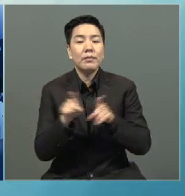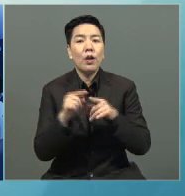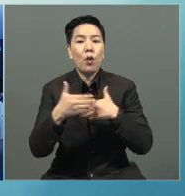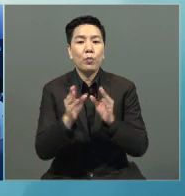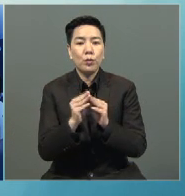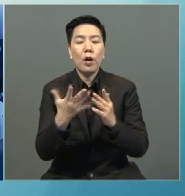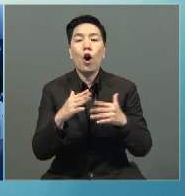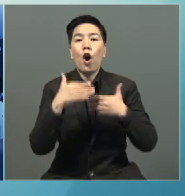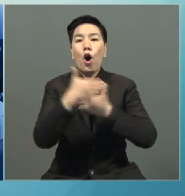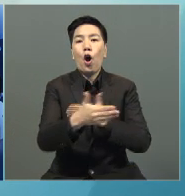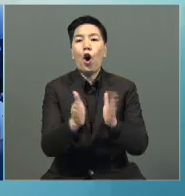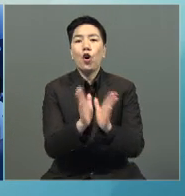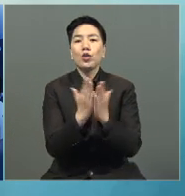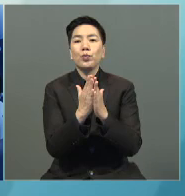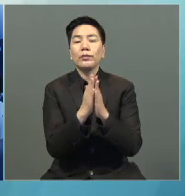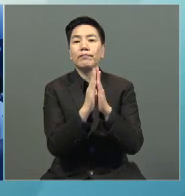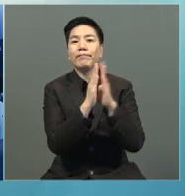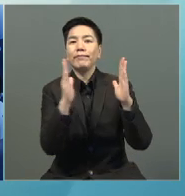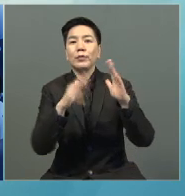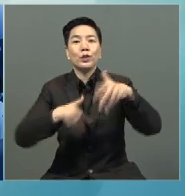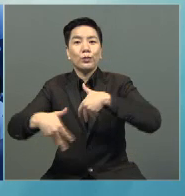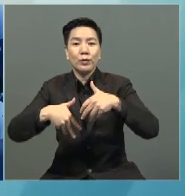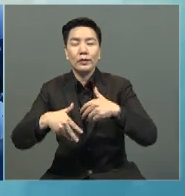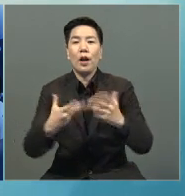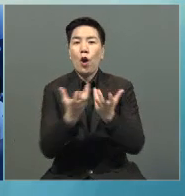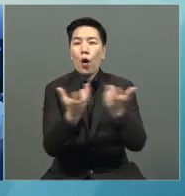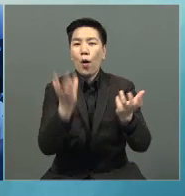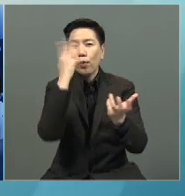ถ้ามีอะไรบ้างครับห้องประชุมวันนี้ได้แล้วนะครับศูนย์ประชุมนะครับให้เปิดเฉพาะในเรื่องของการจัดประชุมองค์กรหน่วยงานที่จัดการประชุมขององค์กรหน่วยงานนะครับลักษณะนั่งประชุมแบบจำกัดจำนวนผู้เข้าร่วมประชุมและสามารถติดตามได้ด้วยนะครับซึ่งอันนี้ก็จะทำให้โรงแรมสามารถที่จะเข้ามาเปิดได้แล้วนะครับตรงนี้แล้วก็ห้องสมุดสาธารณะGalleryพิพิธภัณฑ์สถานแห่งชาติพิพิธภัณฑ์ทั้งหลายนะครับอันนี้ก็เปิดขึ้นมาได้รวมถึงกิจกรรมอื่นๆก็คือกองถ่าย